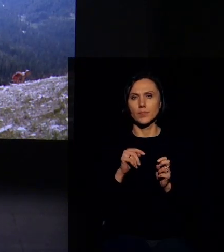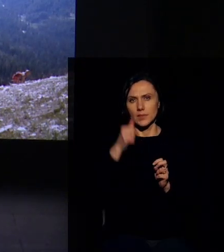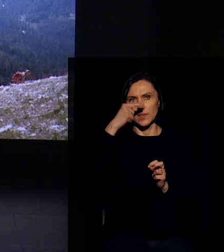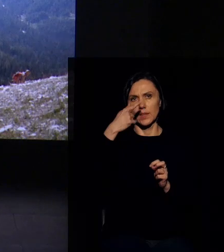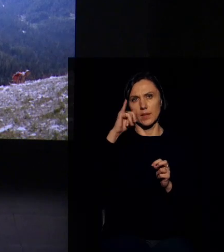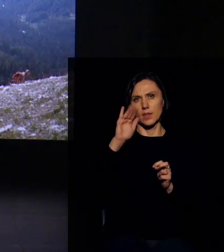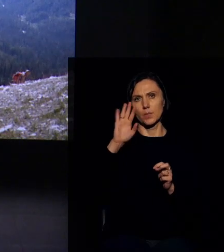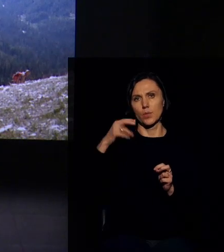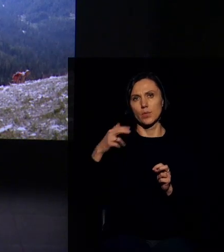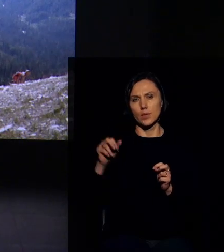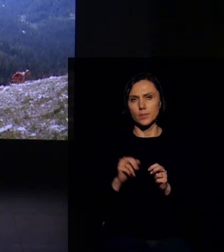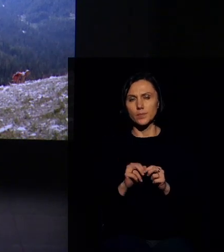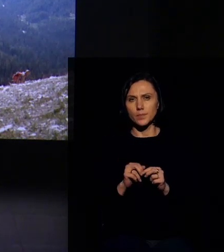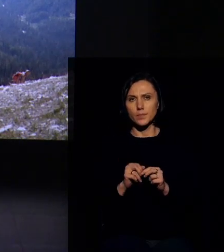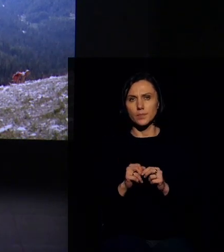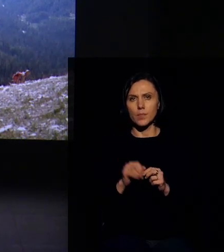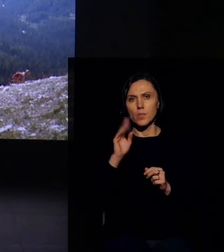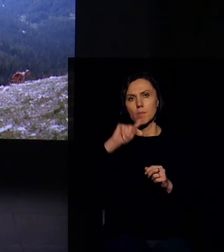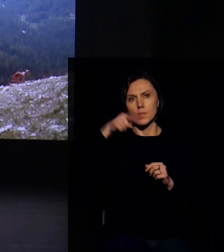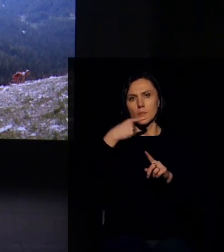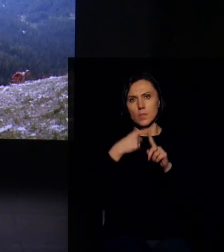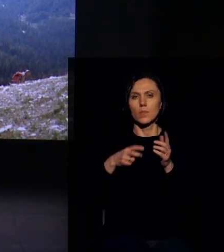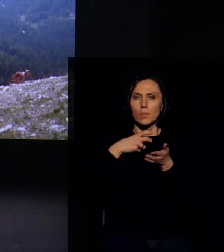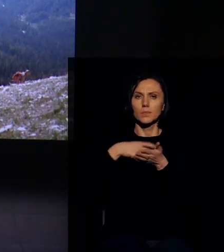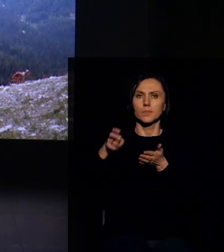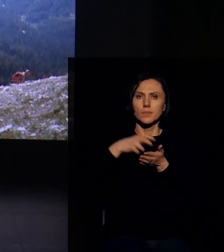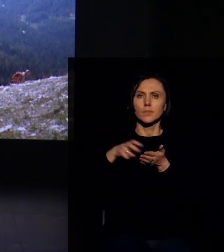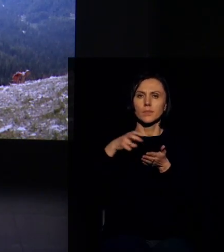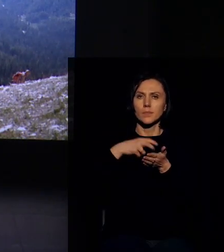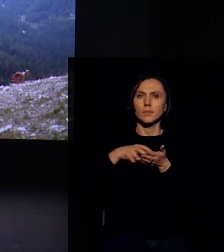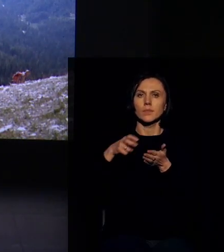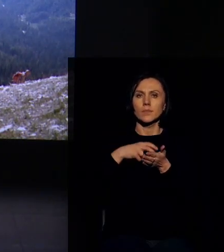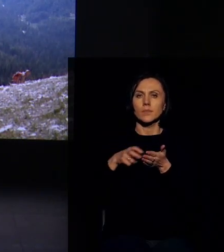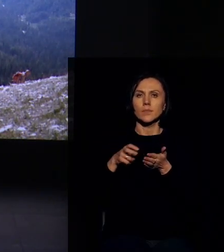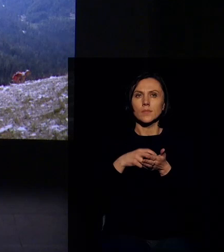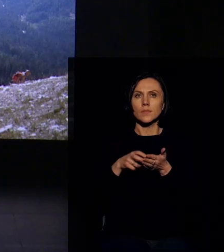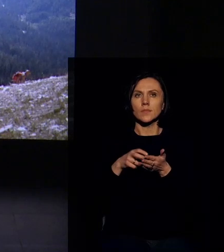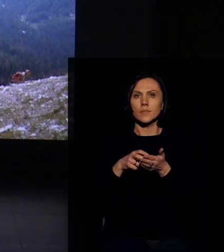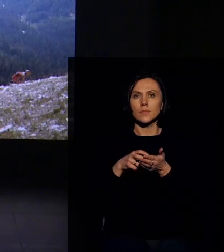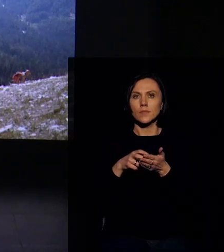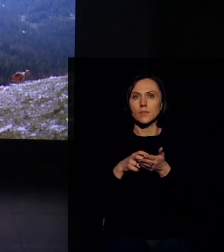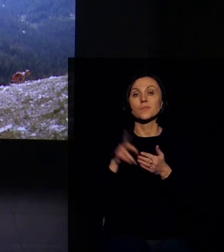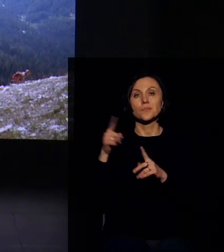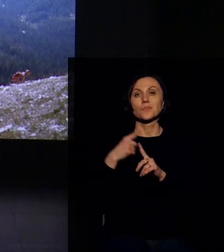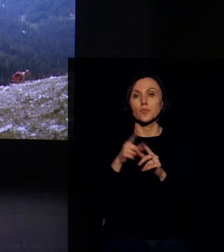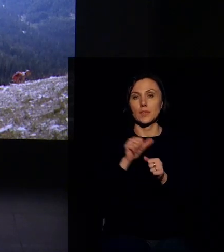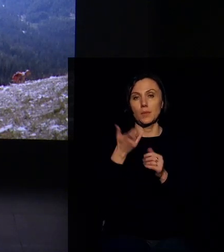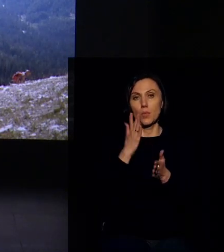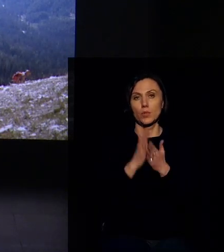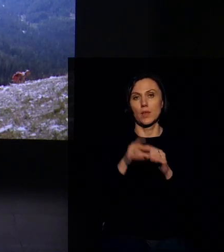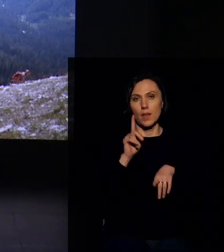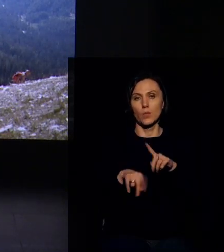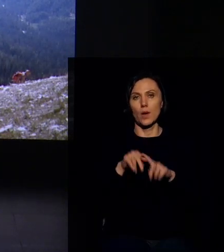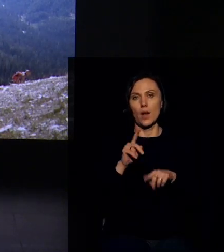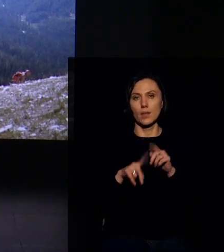Dibona, tu jest parking, no i półtora godzinne podejście pod via ferratę, którego zaletą jest to, że jest to po prostu